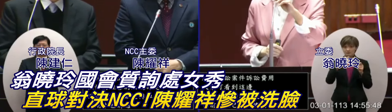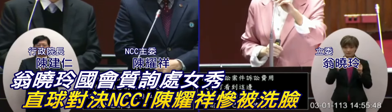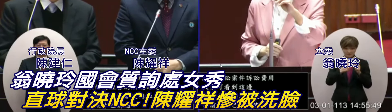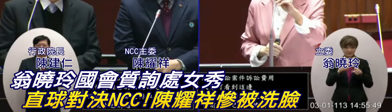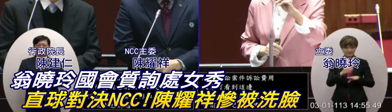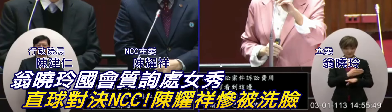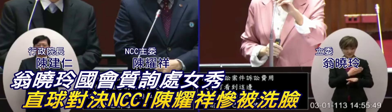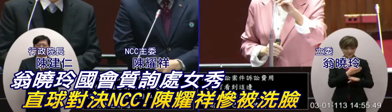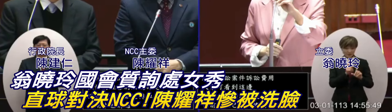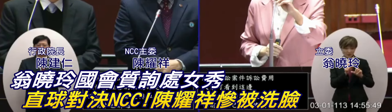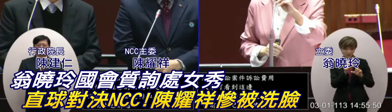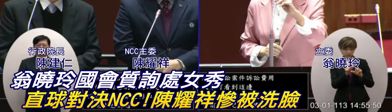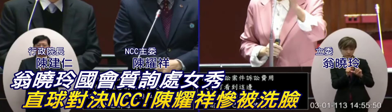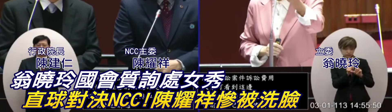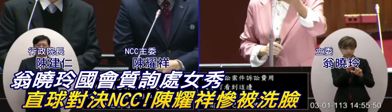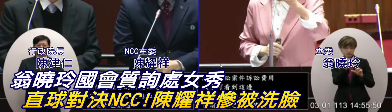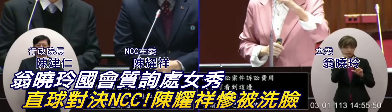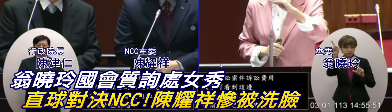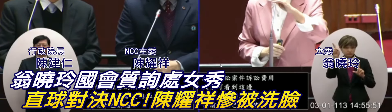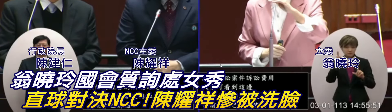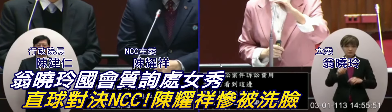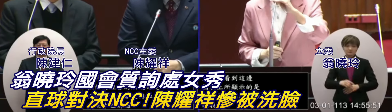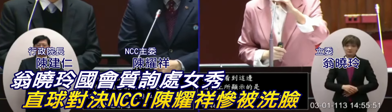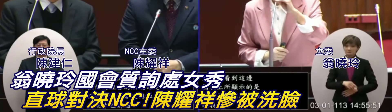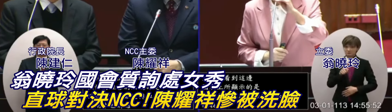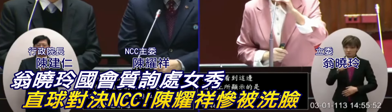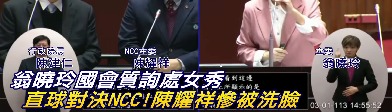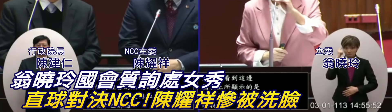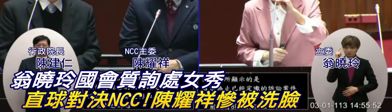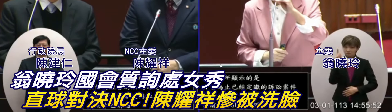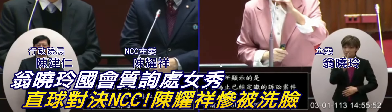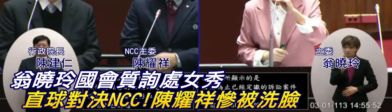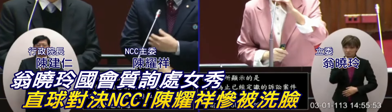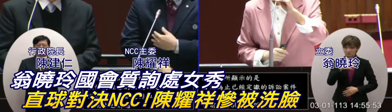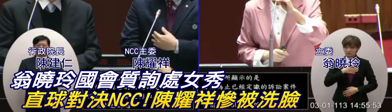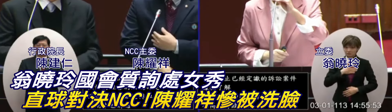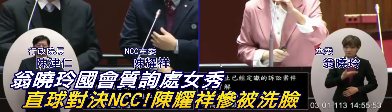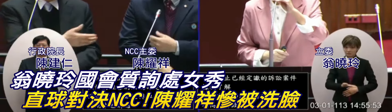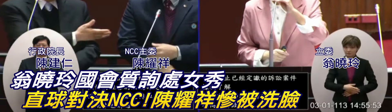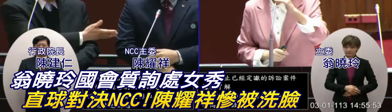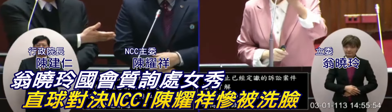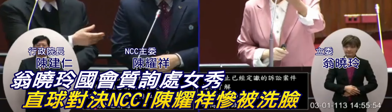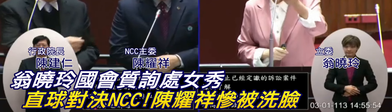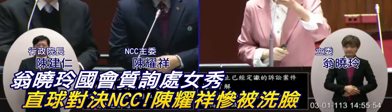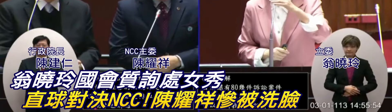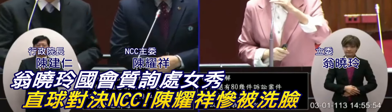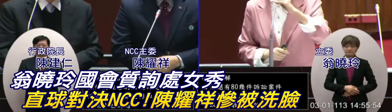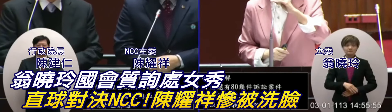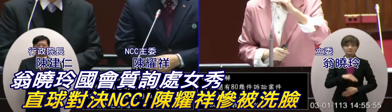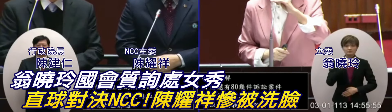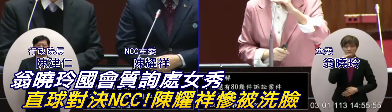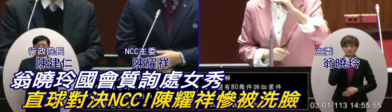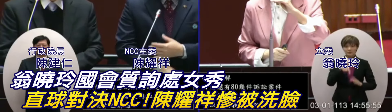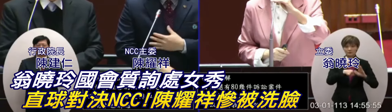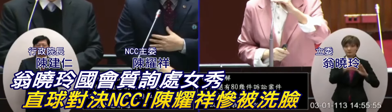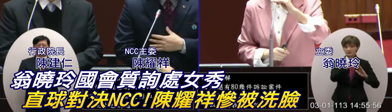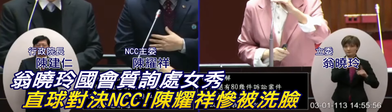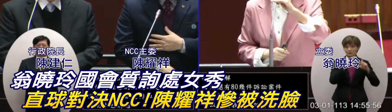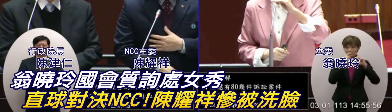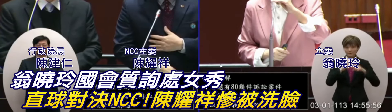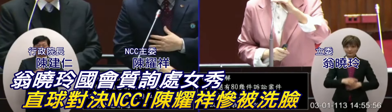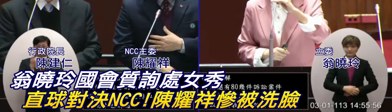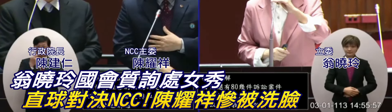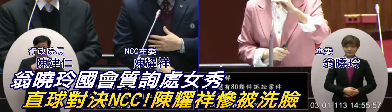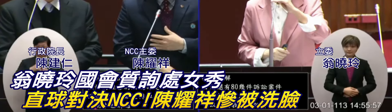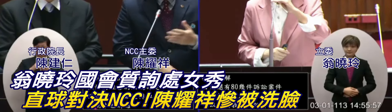高。请问院长，这代表什么意义？我想请院长说。 这个是不是我